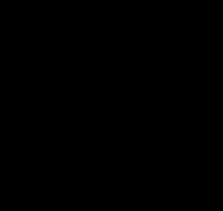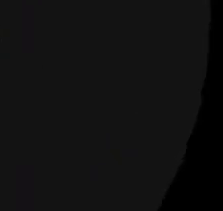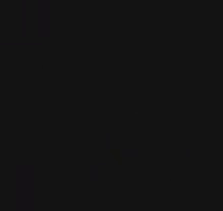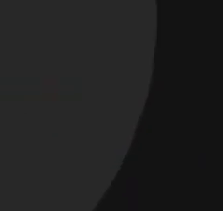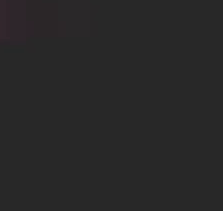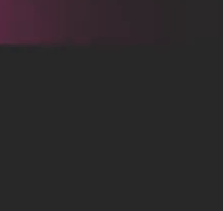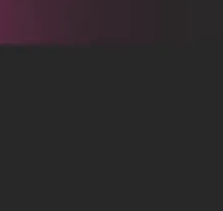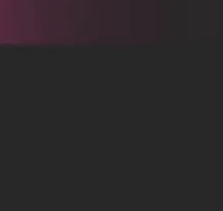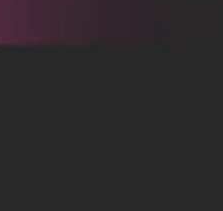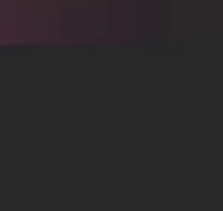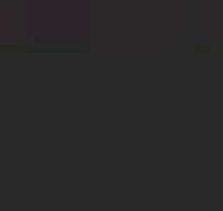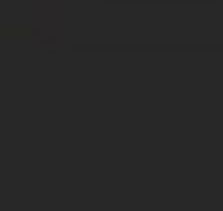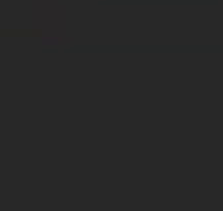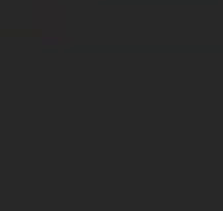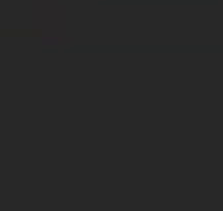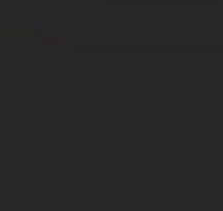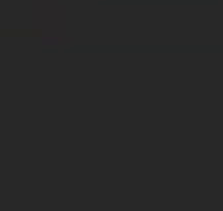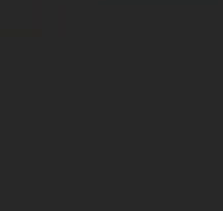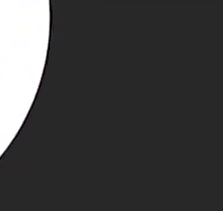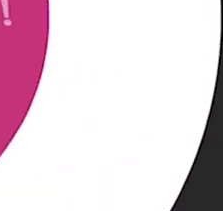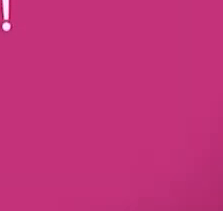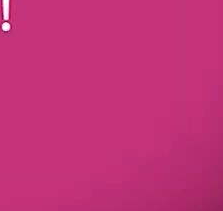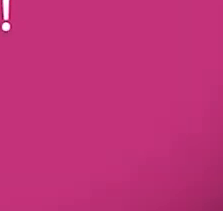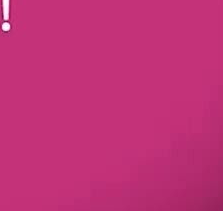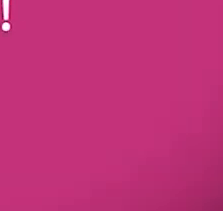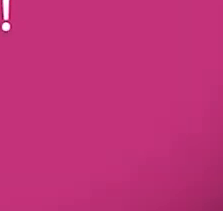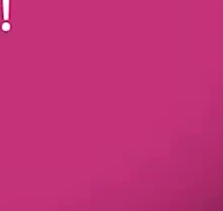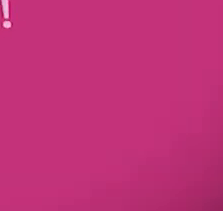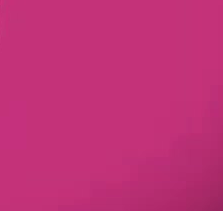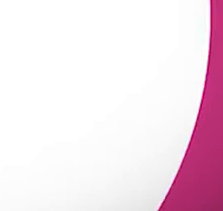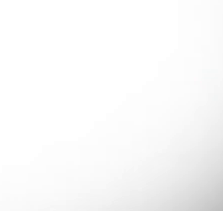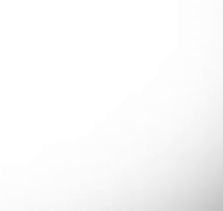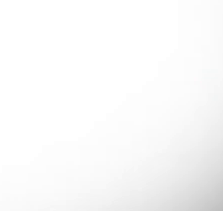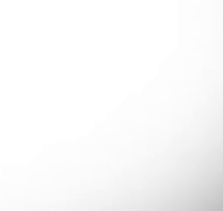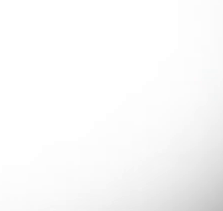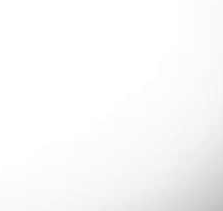Re, visi ēters ir te!